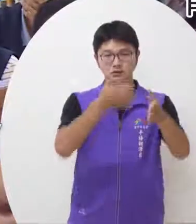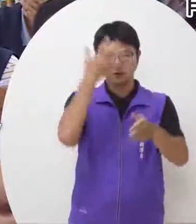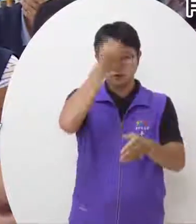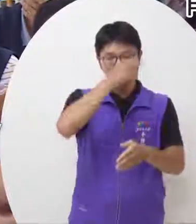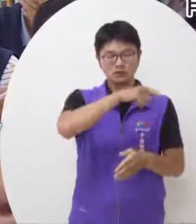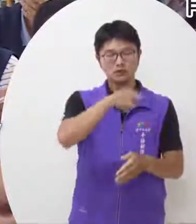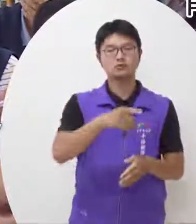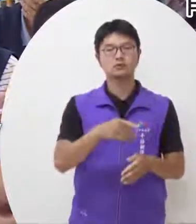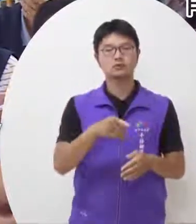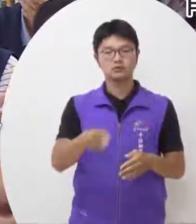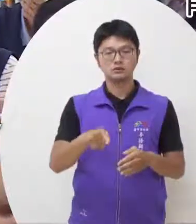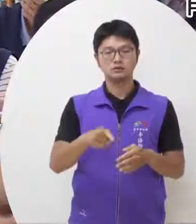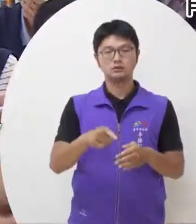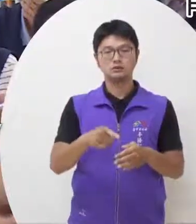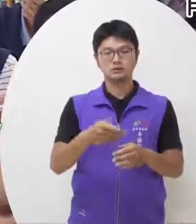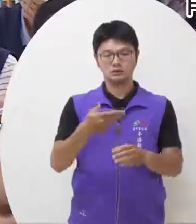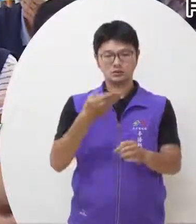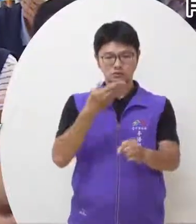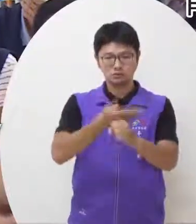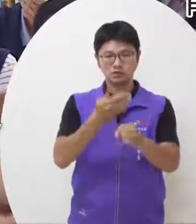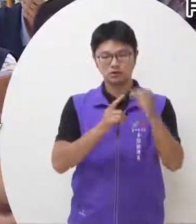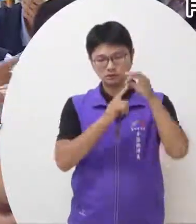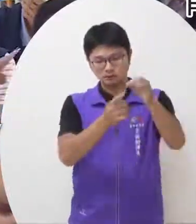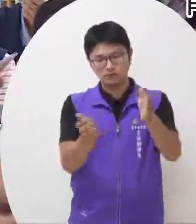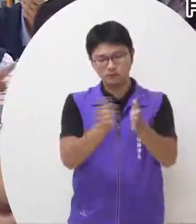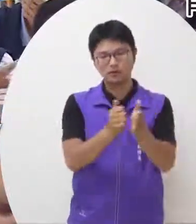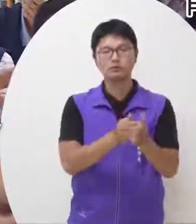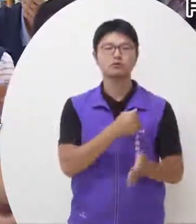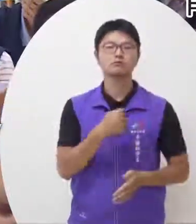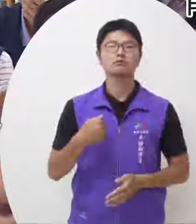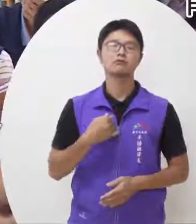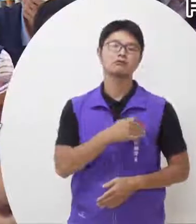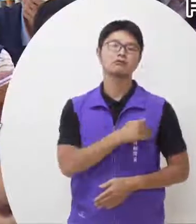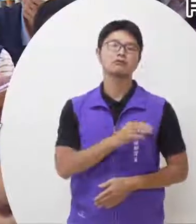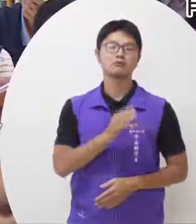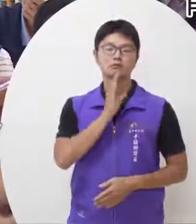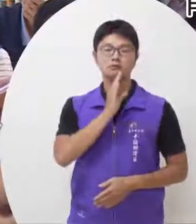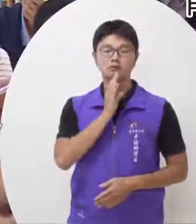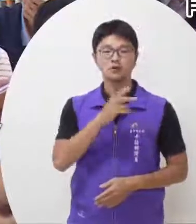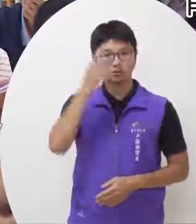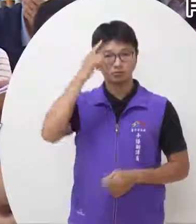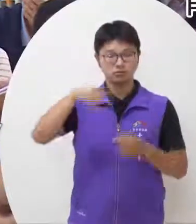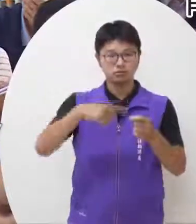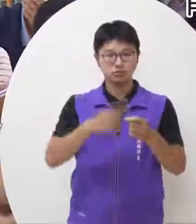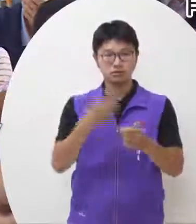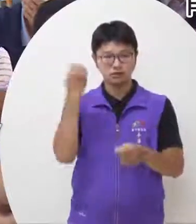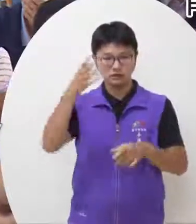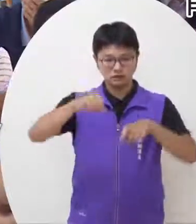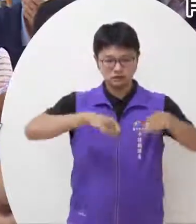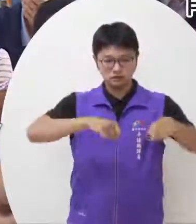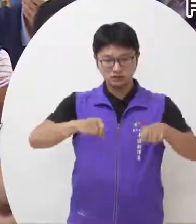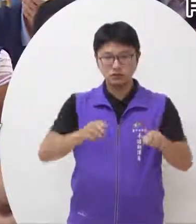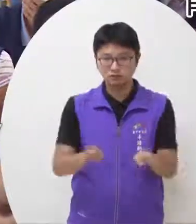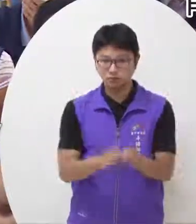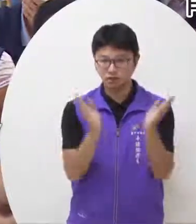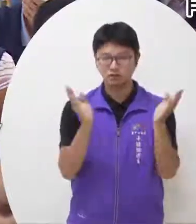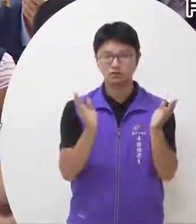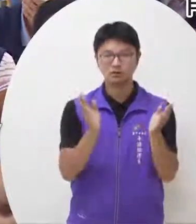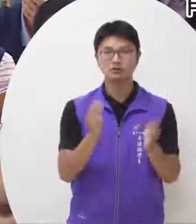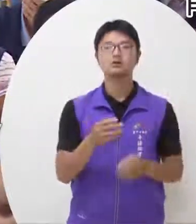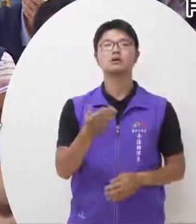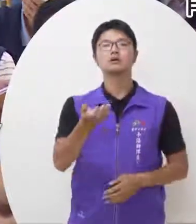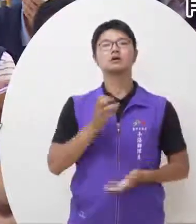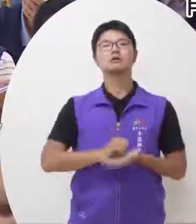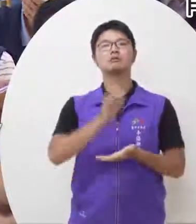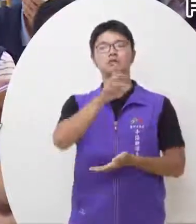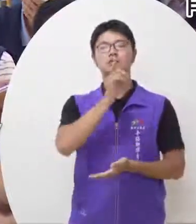以持该张卡搭公车，这都没有问题。那当然明年度事实上这个新的政策上线之后，刚才也报